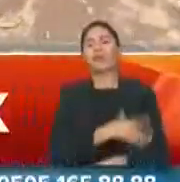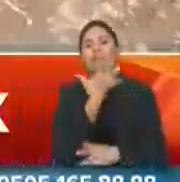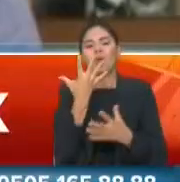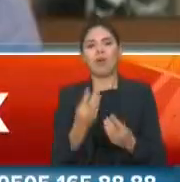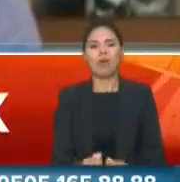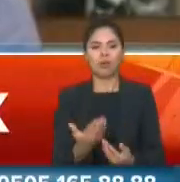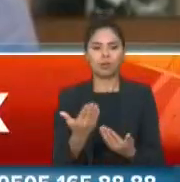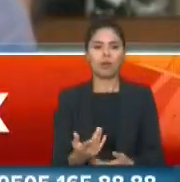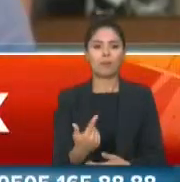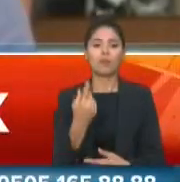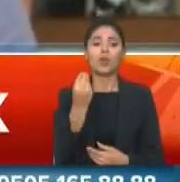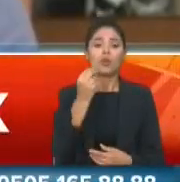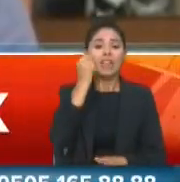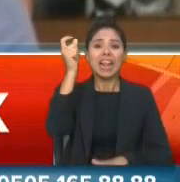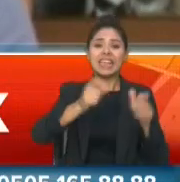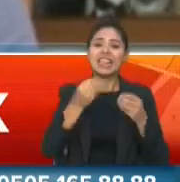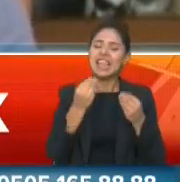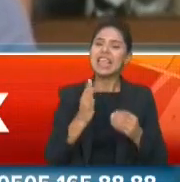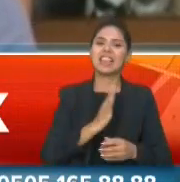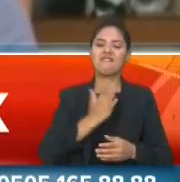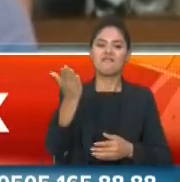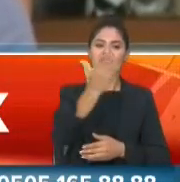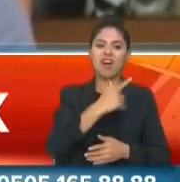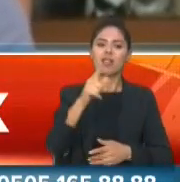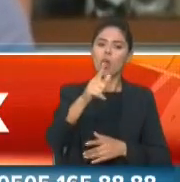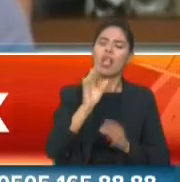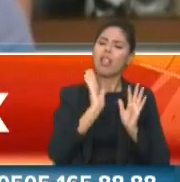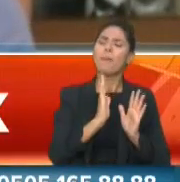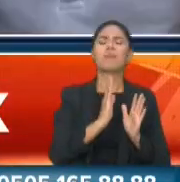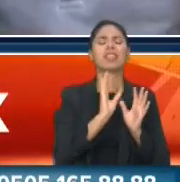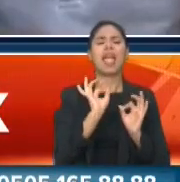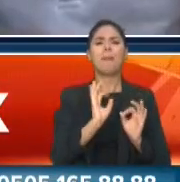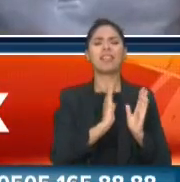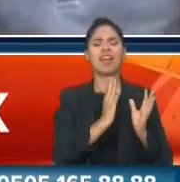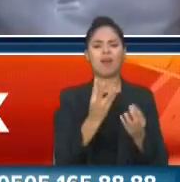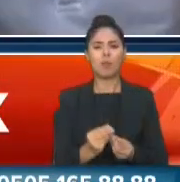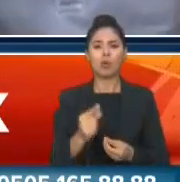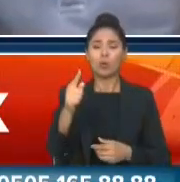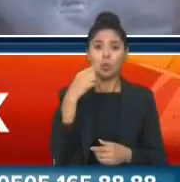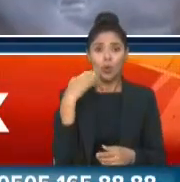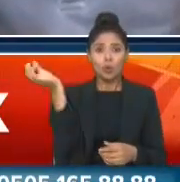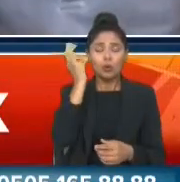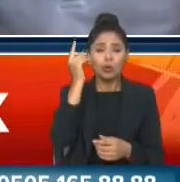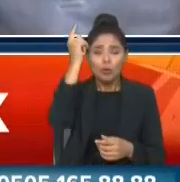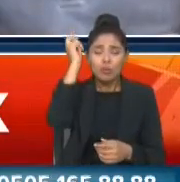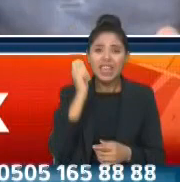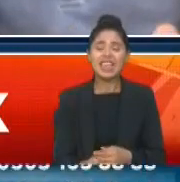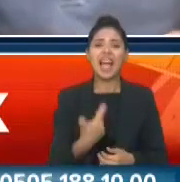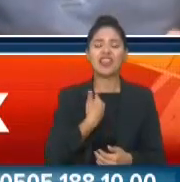anlar yaşadı. Güzel insanlar, iyi ki varsınız. Hep olmaya devam edin. Teşekkür ederiz. Bunu duyduğumuzda gerçekten